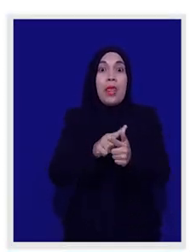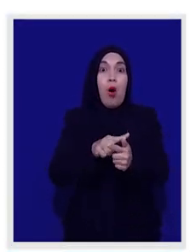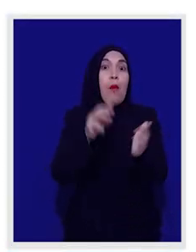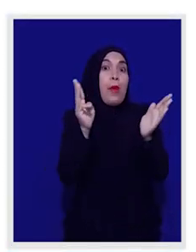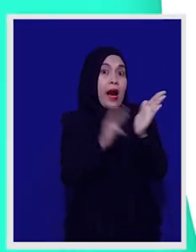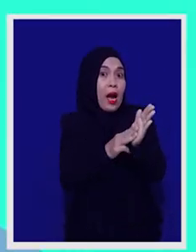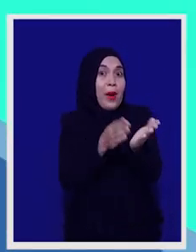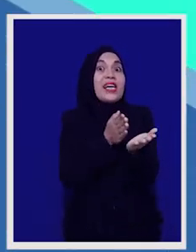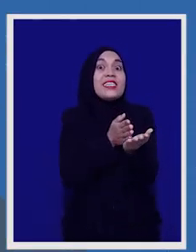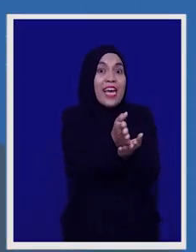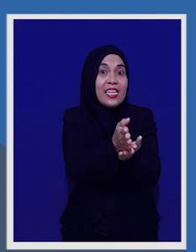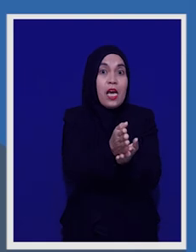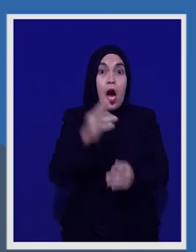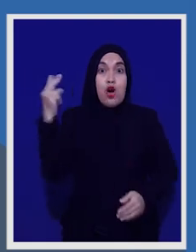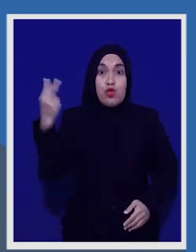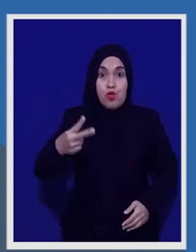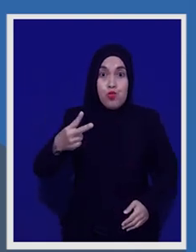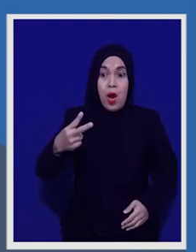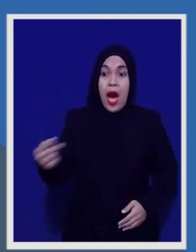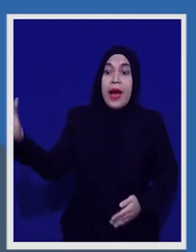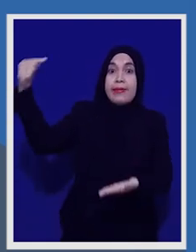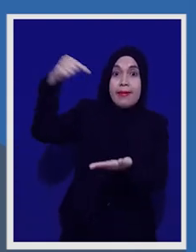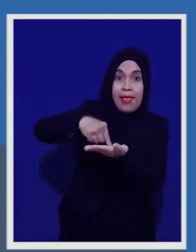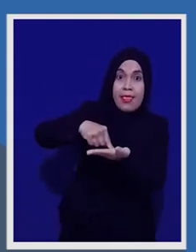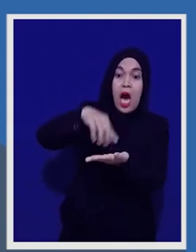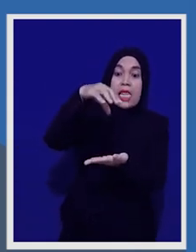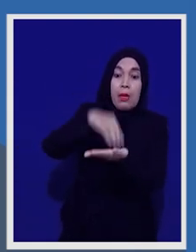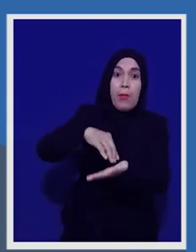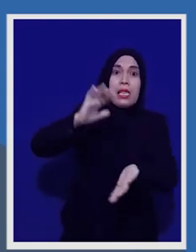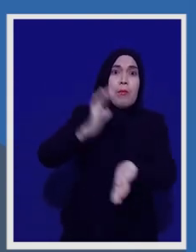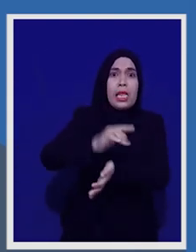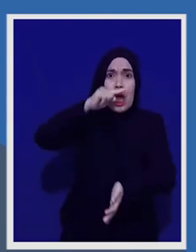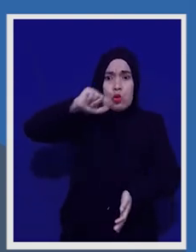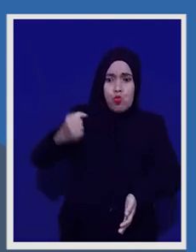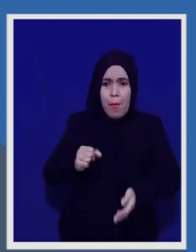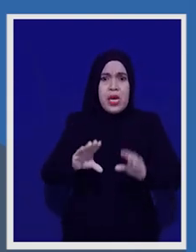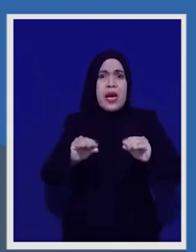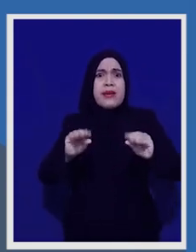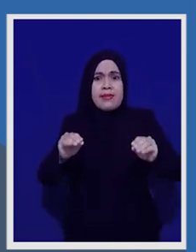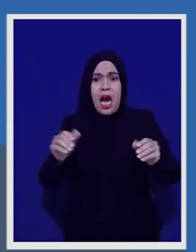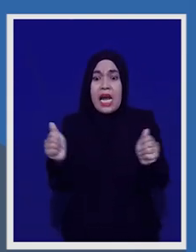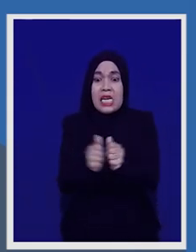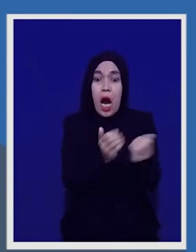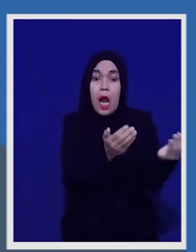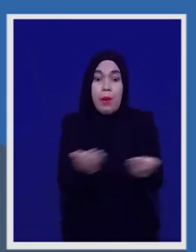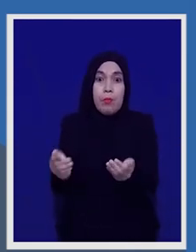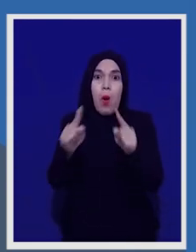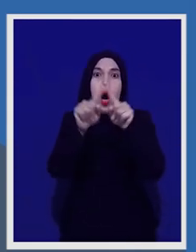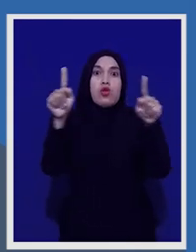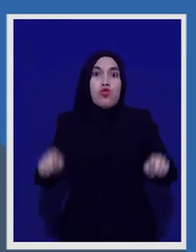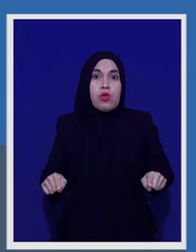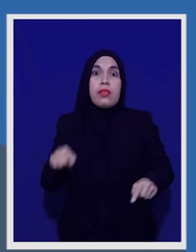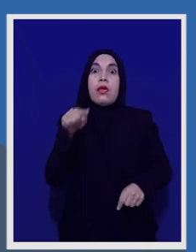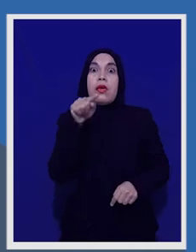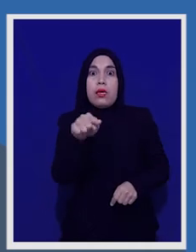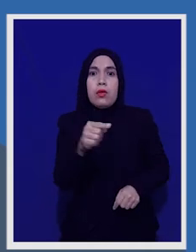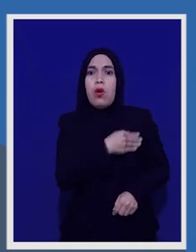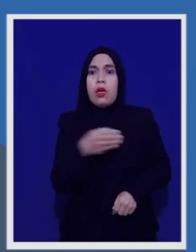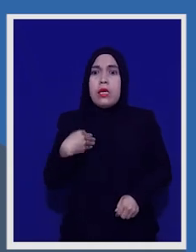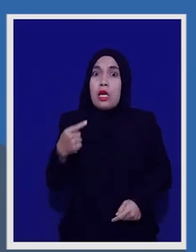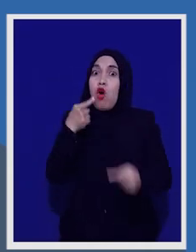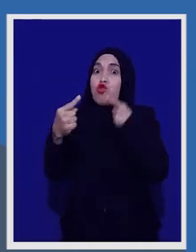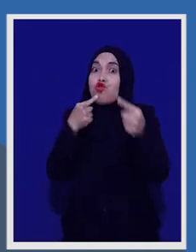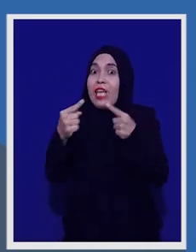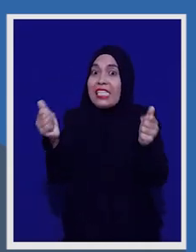syariah. Kedua, mendatangi tempat mantan suami Anda bekerja dengan membawa putusan tersebut dan